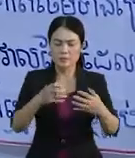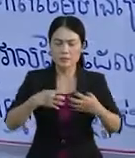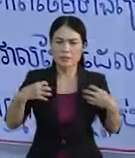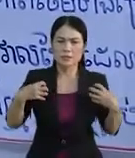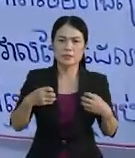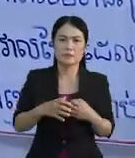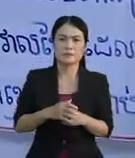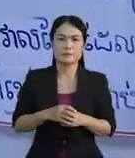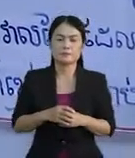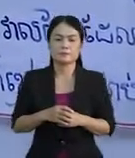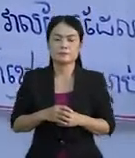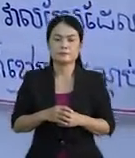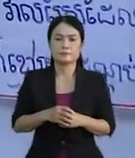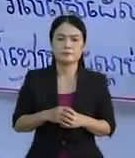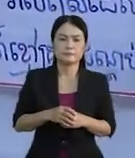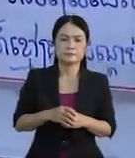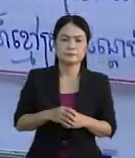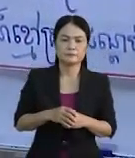5